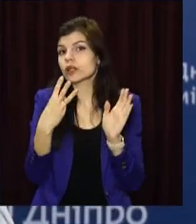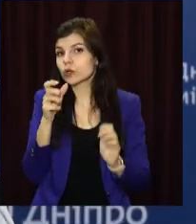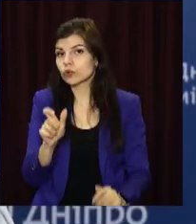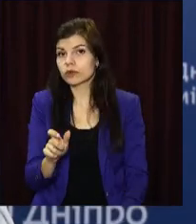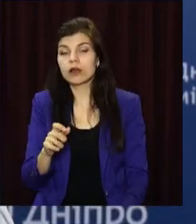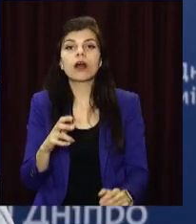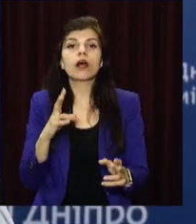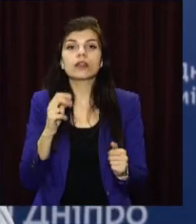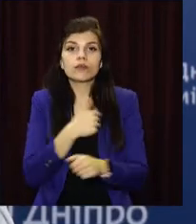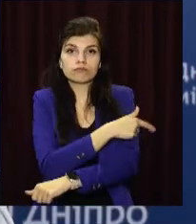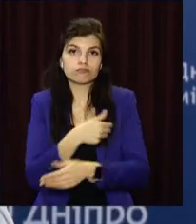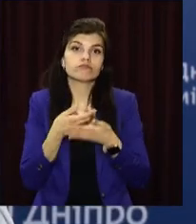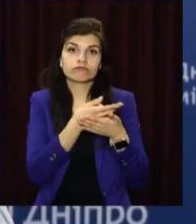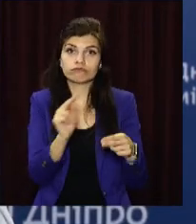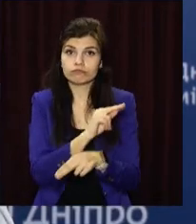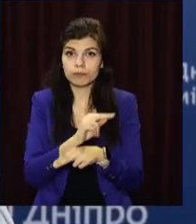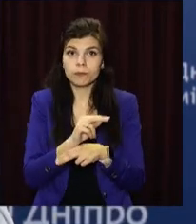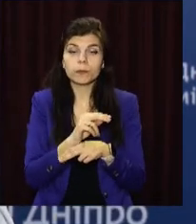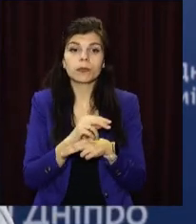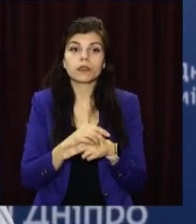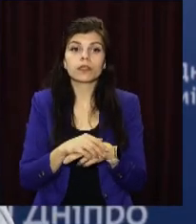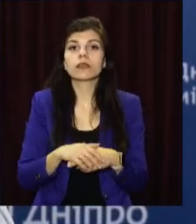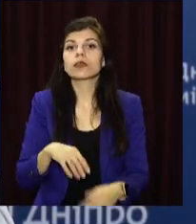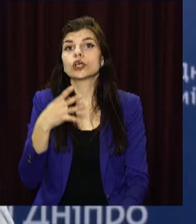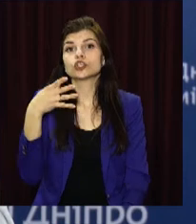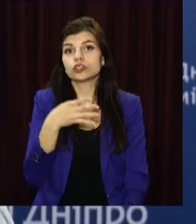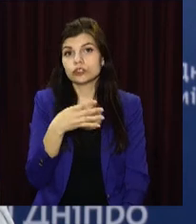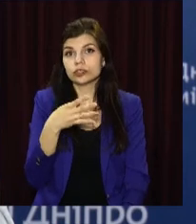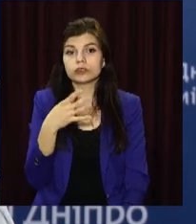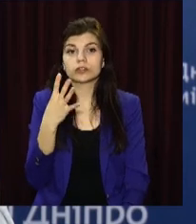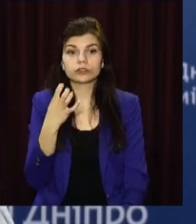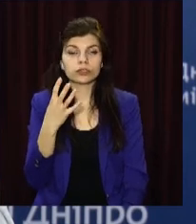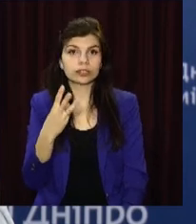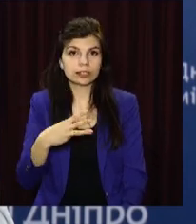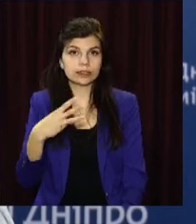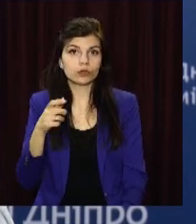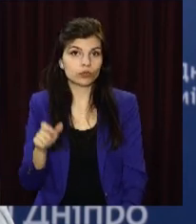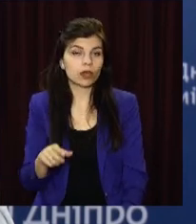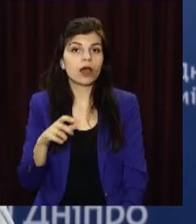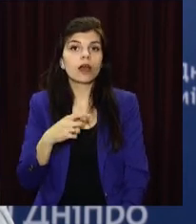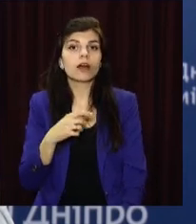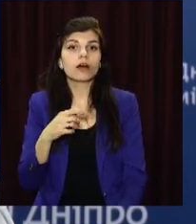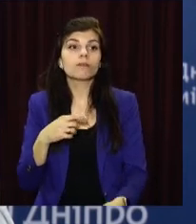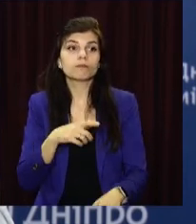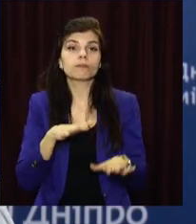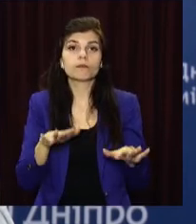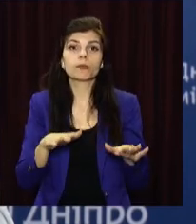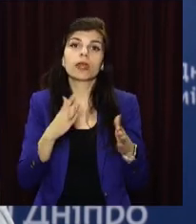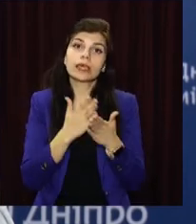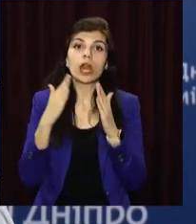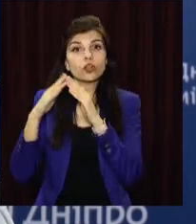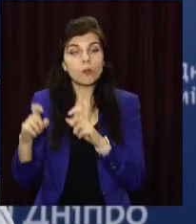людини. На амбулаторному лікуванні перебуває 4 тисячі 430 людей. У стаціонарах міста